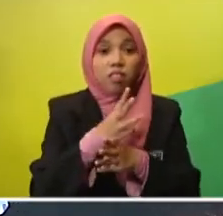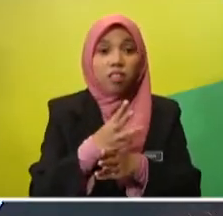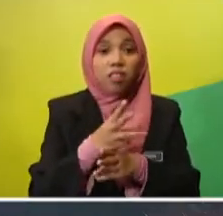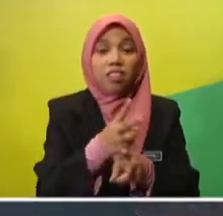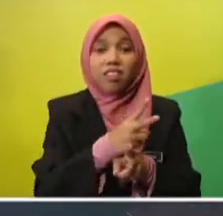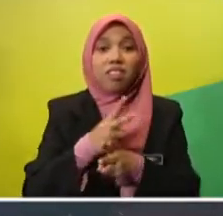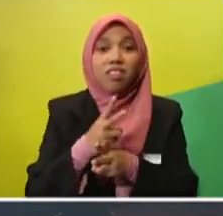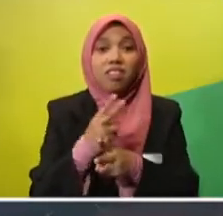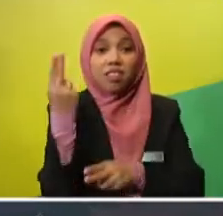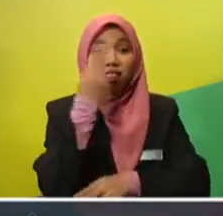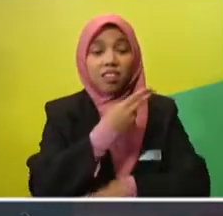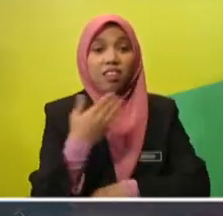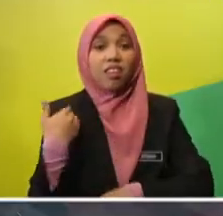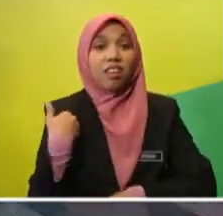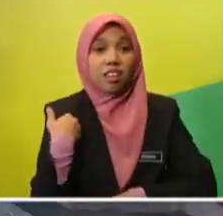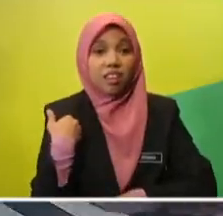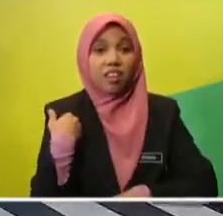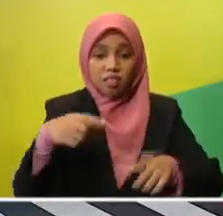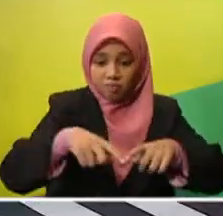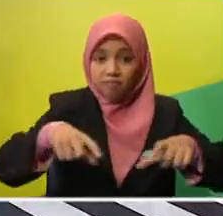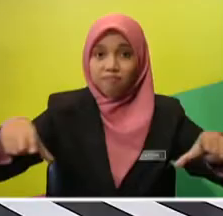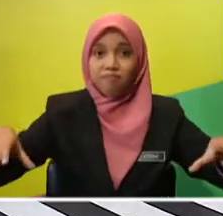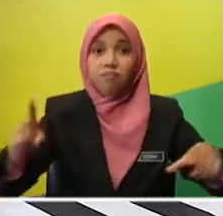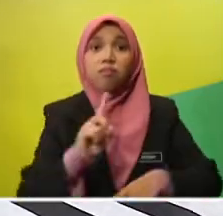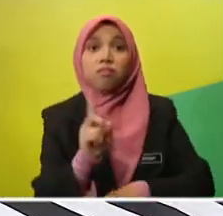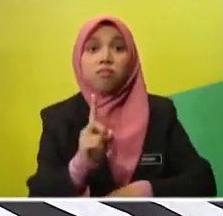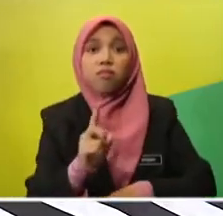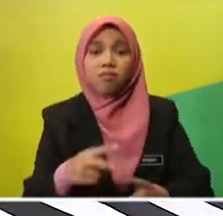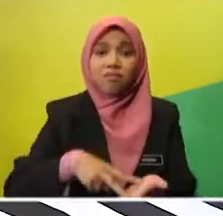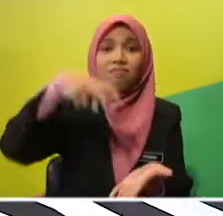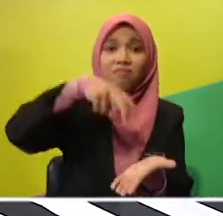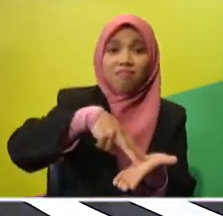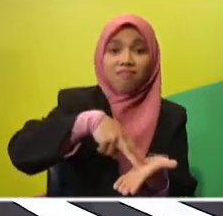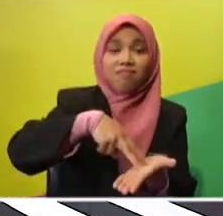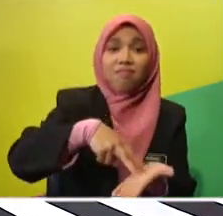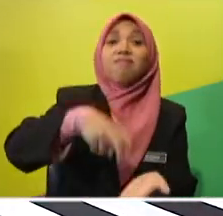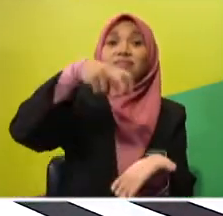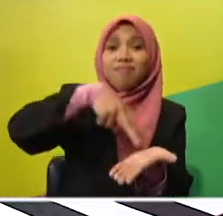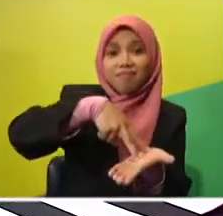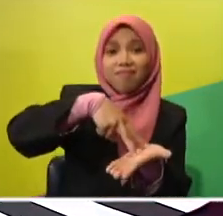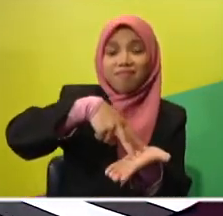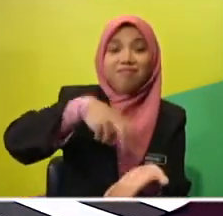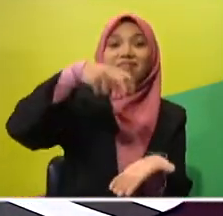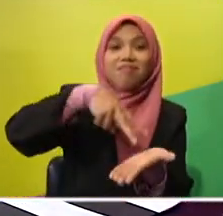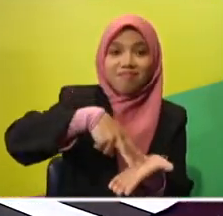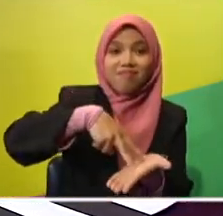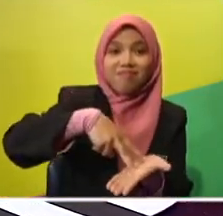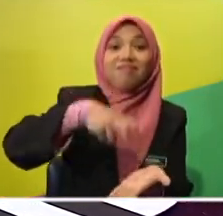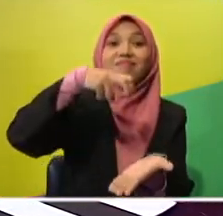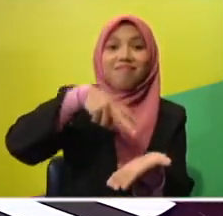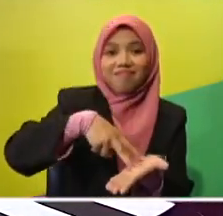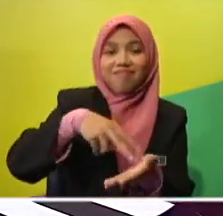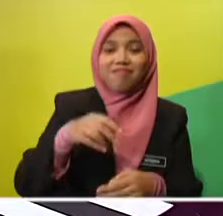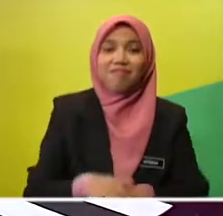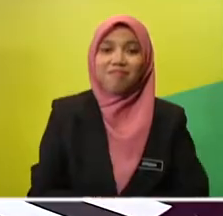Awas jaga depan ada longkang. Mana lompat ayah, lompat ayah, lompat oi